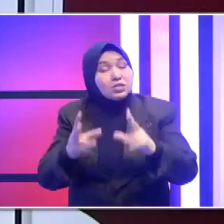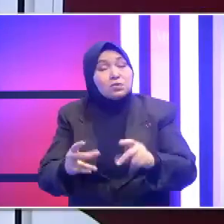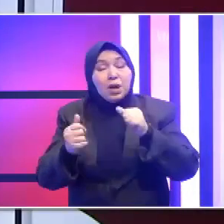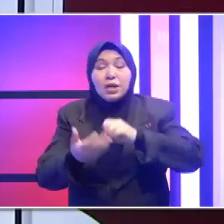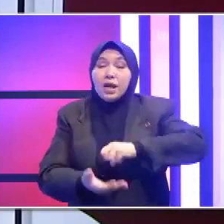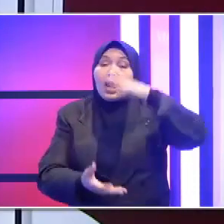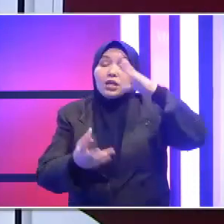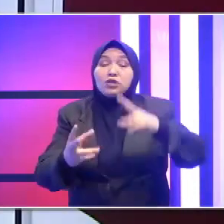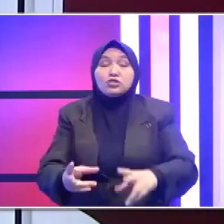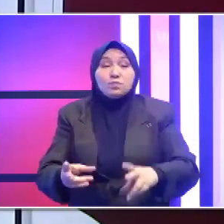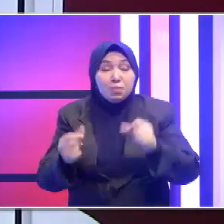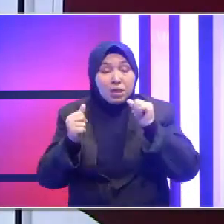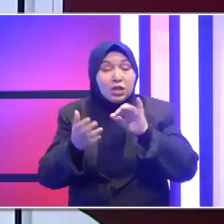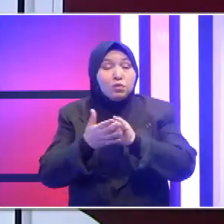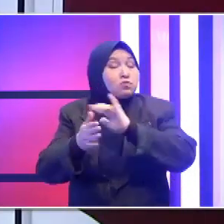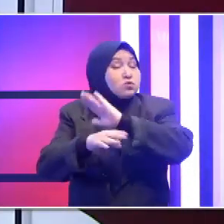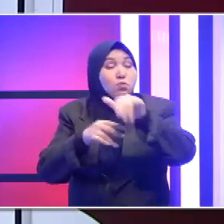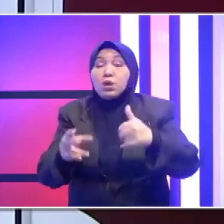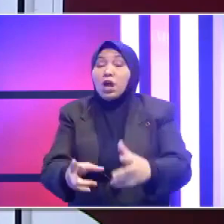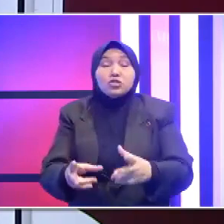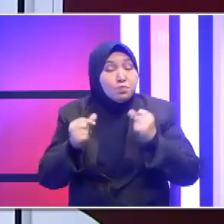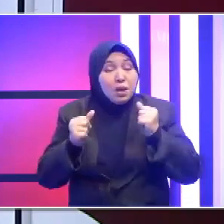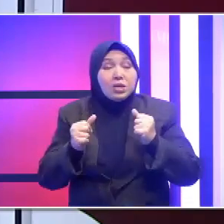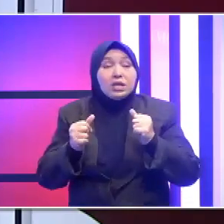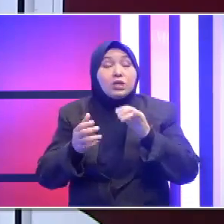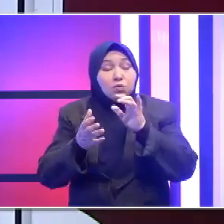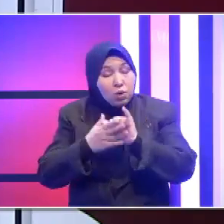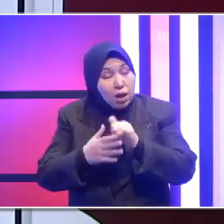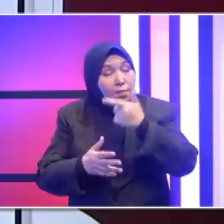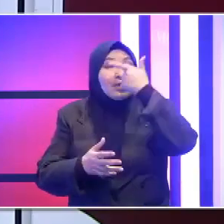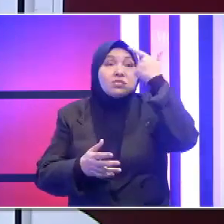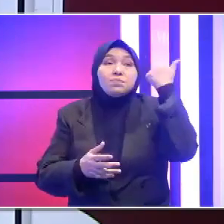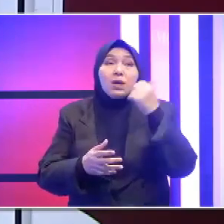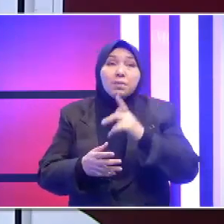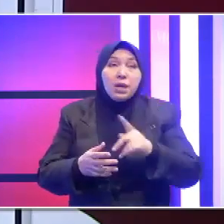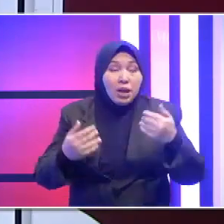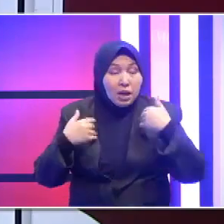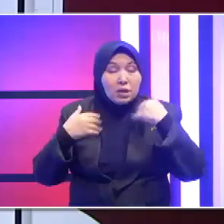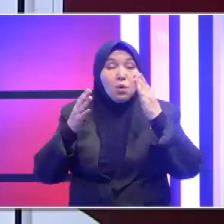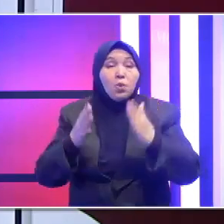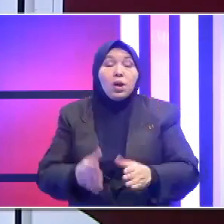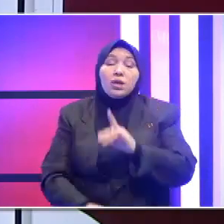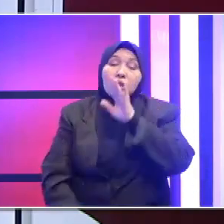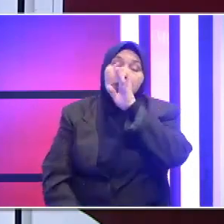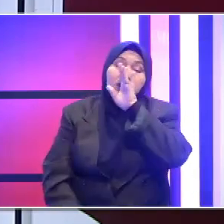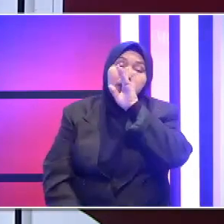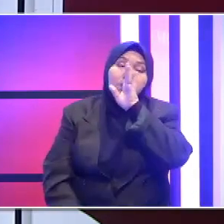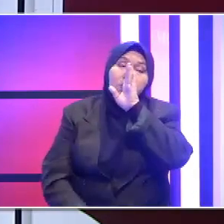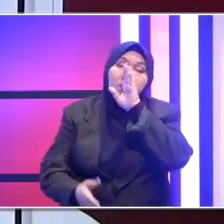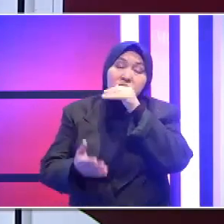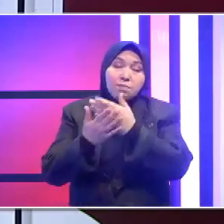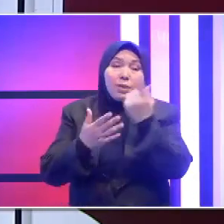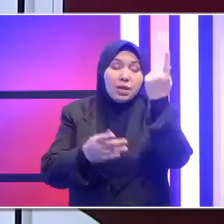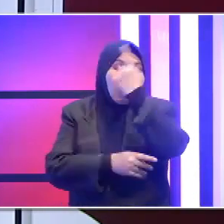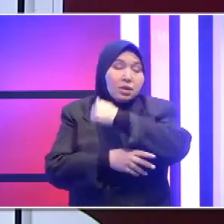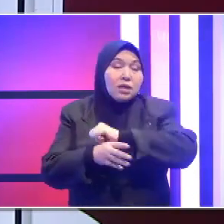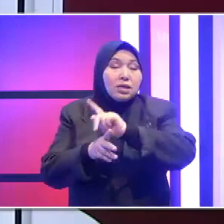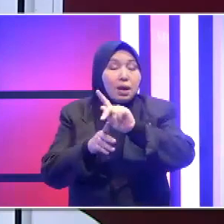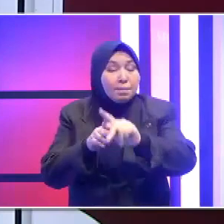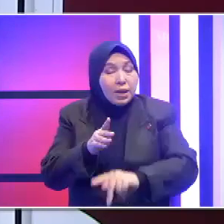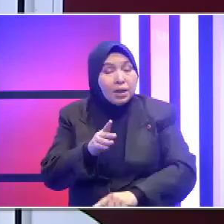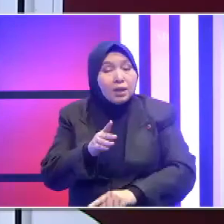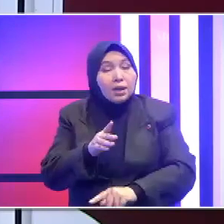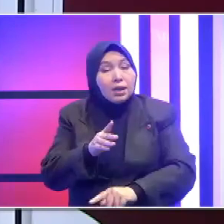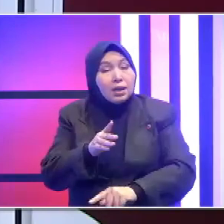nak kayu cepat itu semuanya cepat itulah yang menyebabkan ada orang yang tertipu sehingga akan sampai hari kiamat mint